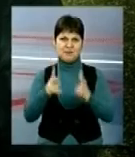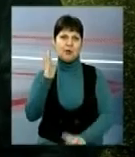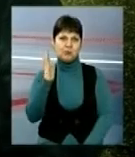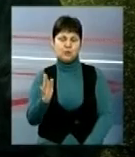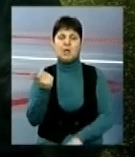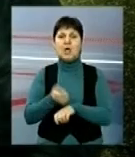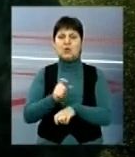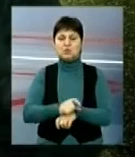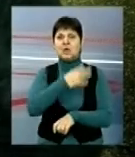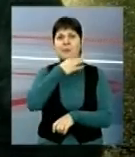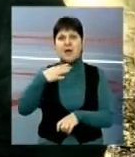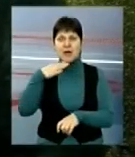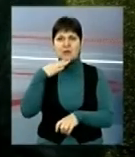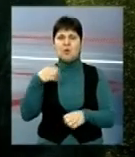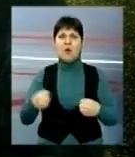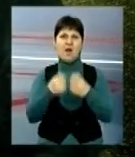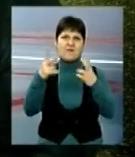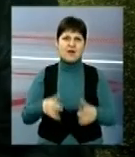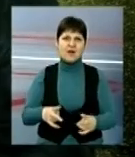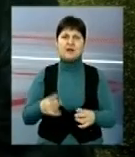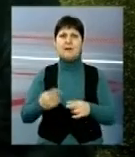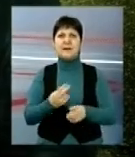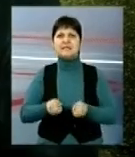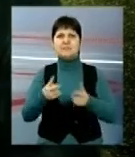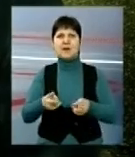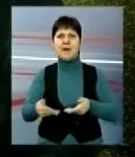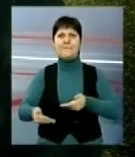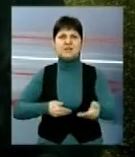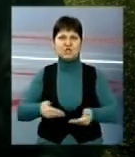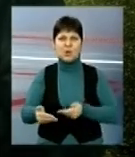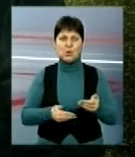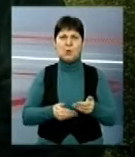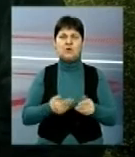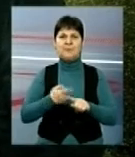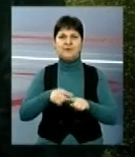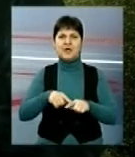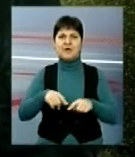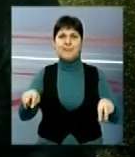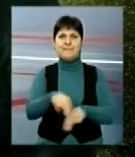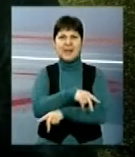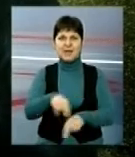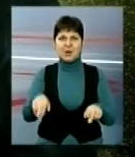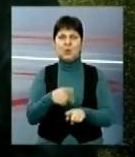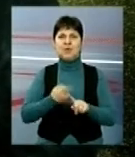починаємо приділяти і приділяємо для безпеки пішоходів. Так ми освітлюємо пішохідні переходи,